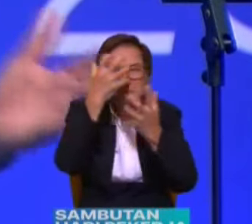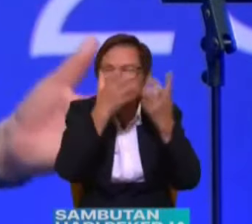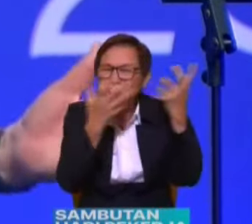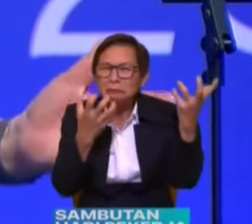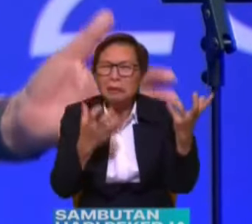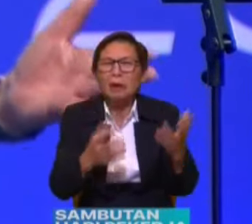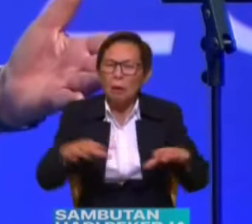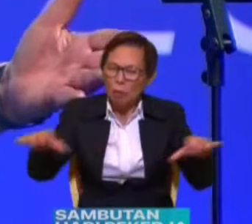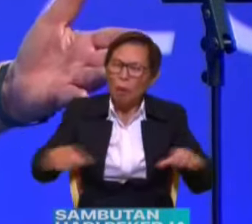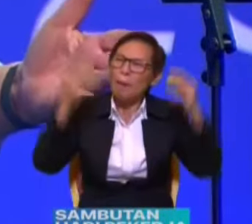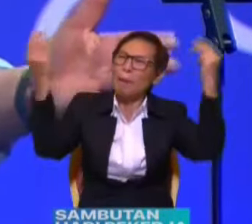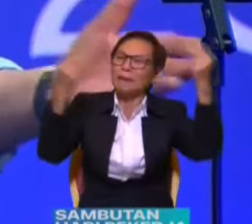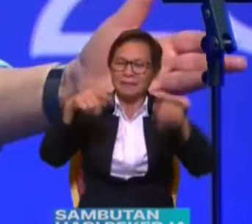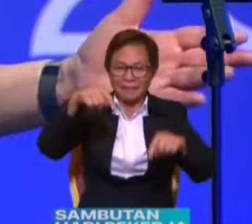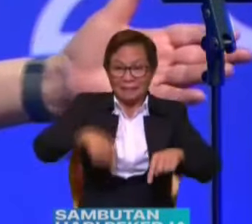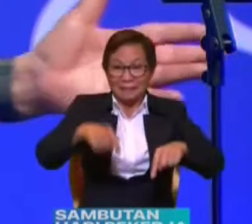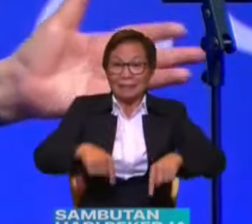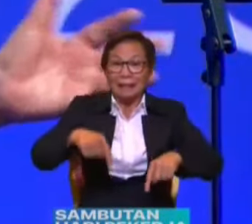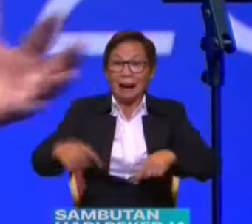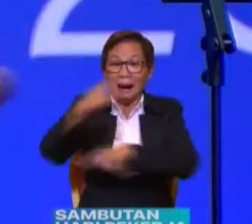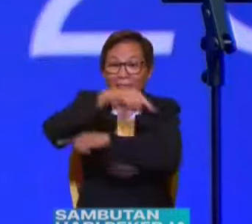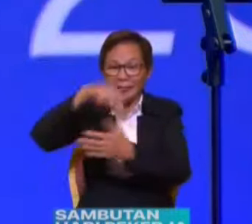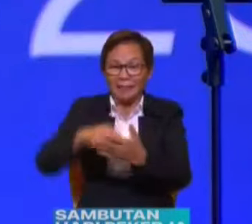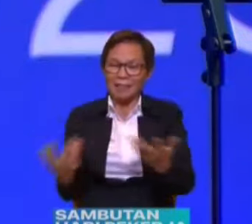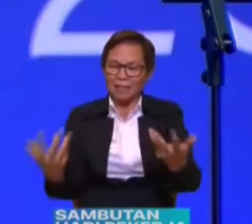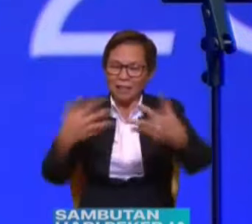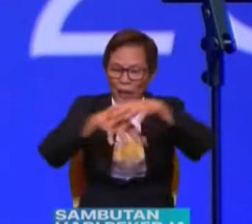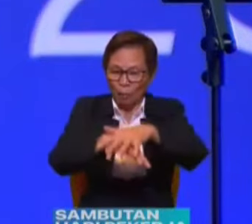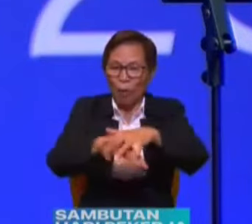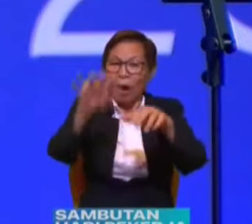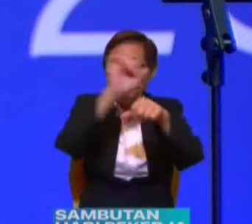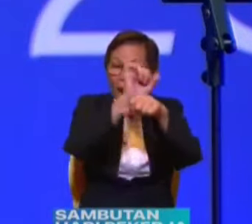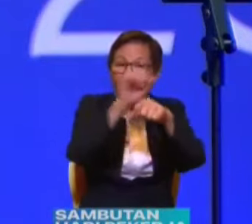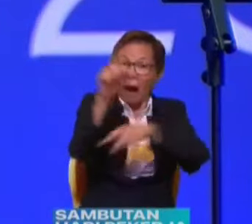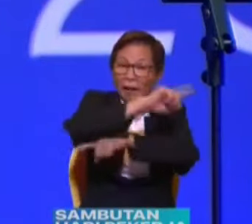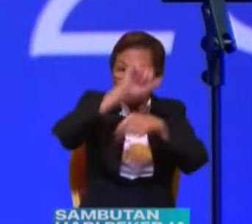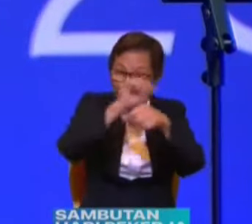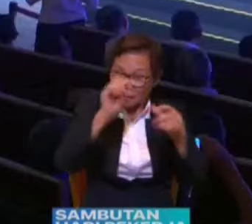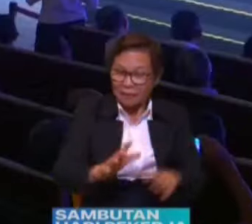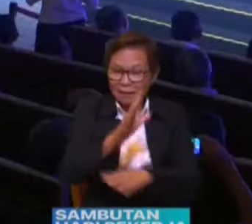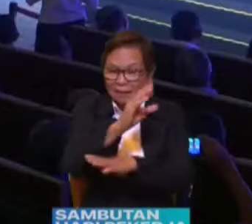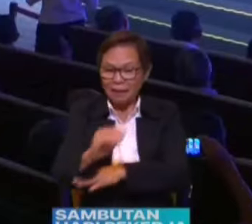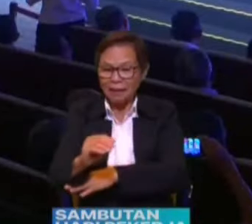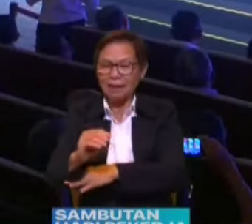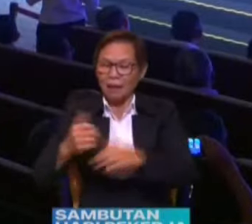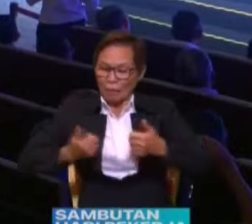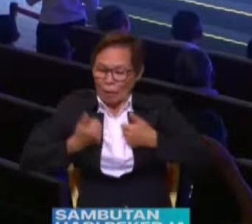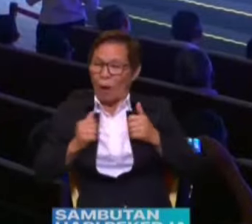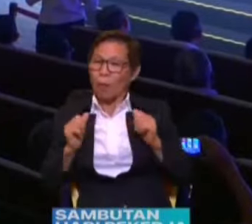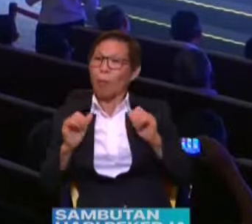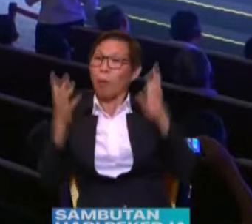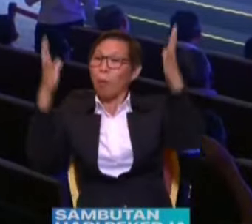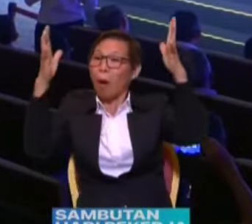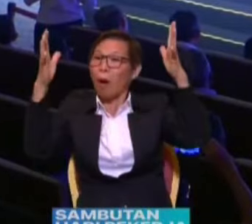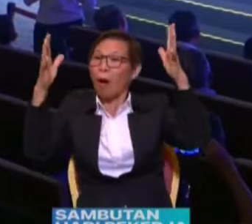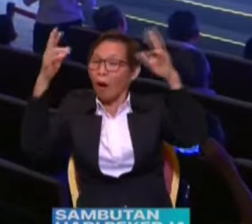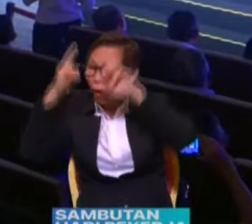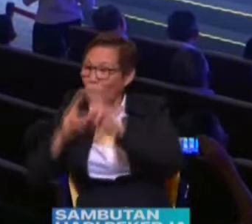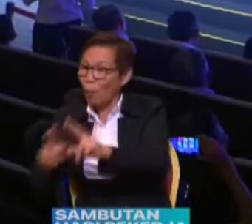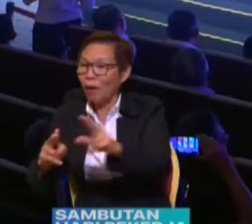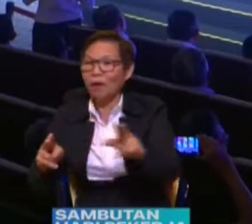Buat majlis macam hari ini digabungkan Hari Pekerja dan Aidilfitri Mubarak. Jadi kita